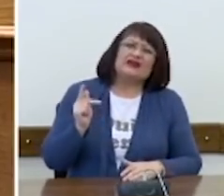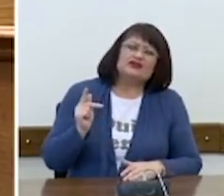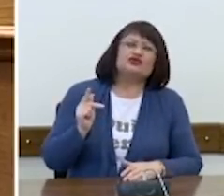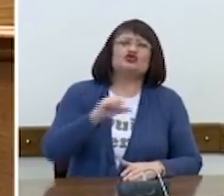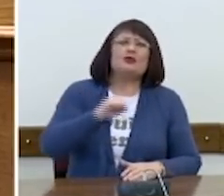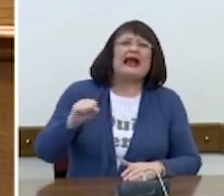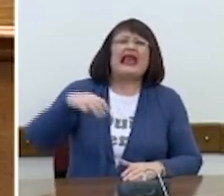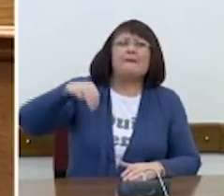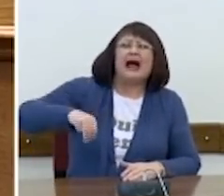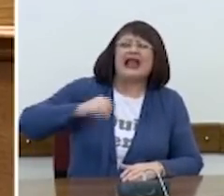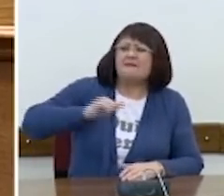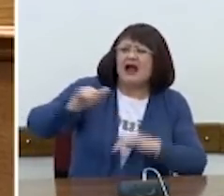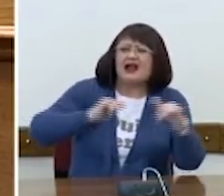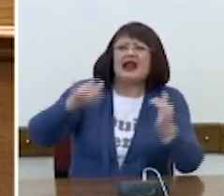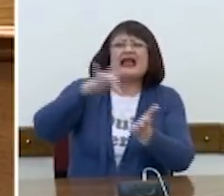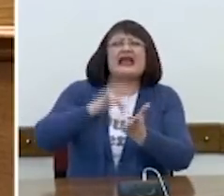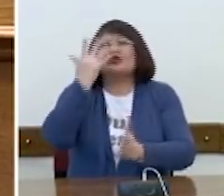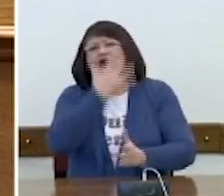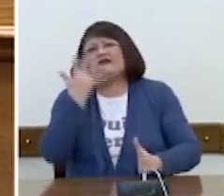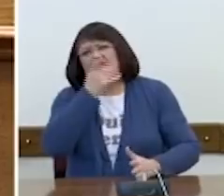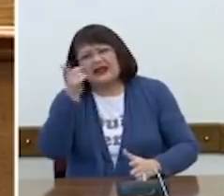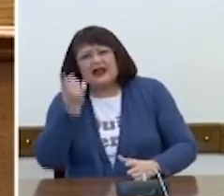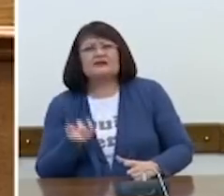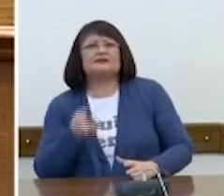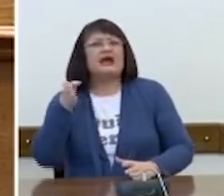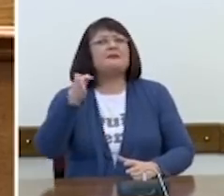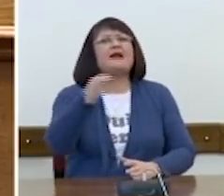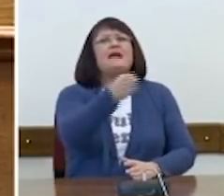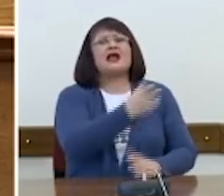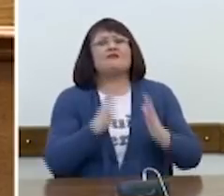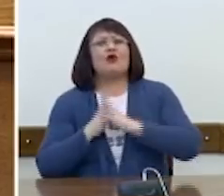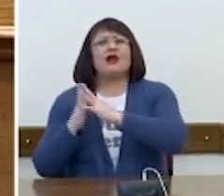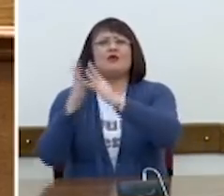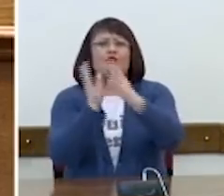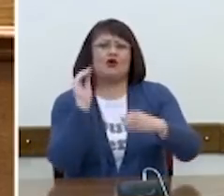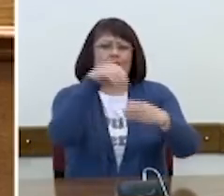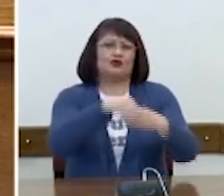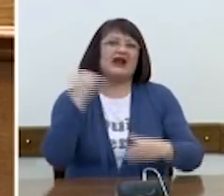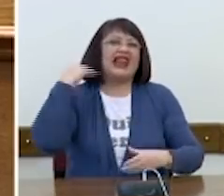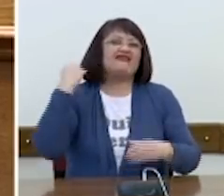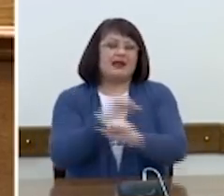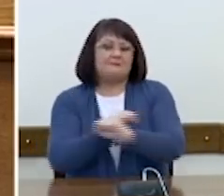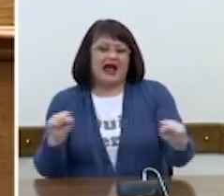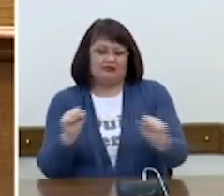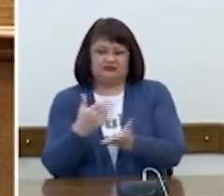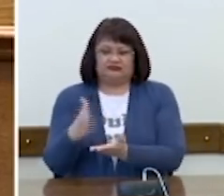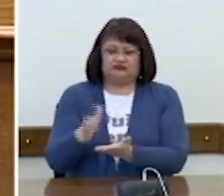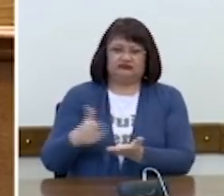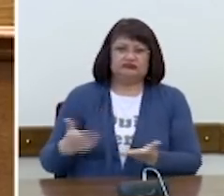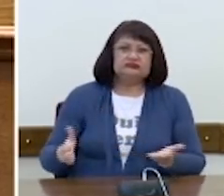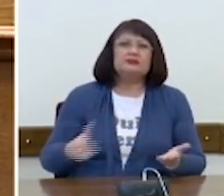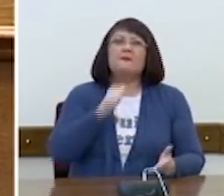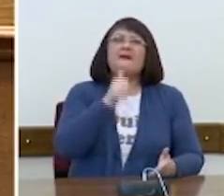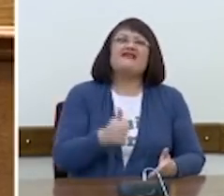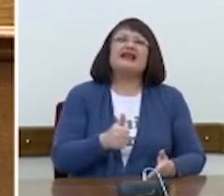Μάλι, Κεντροαφρικάνικη Δημοκρατία, πρωτοστάτησε στη διάλυση της Λιβύης. Επιχειρεί στρατιωτικά στη Μαυριτανία, το